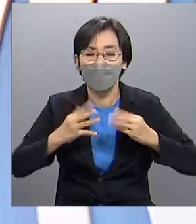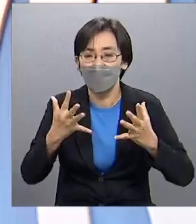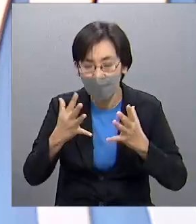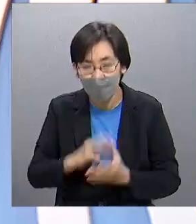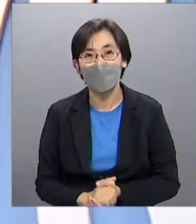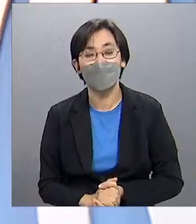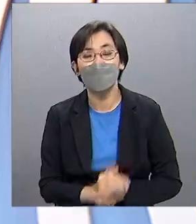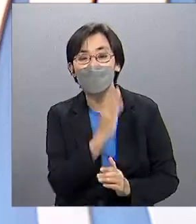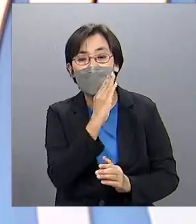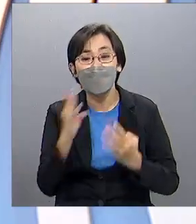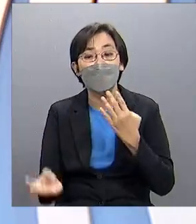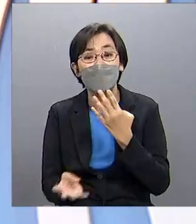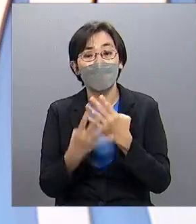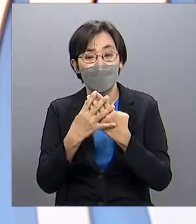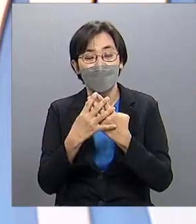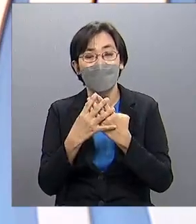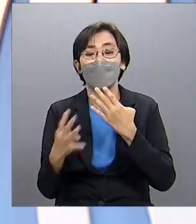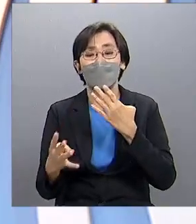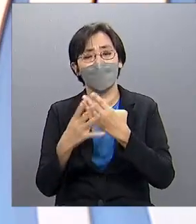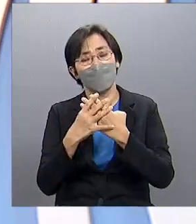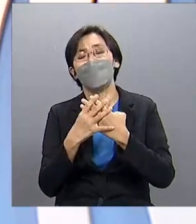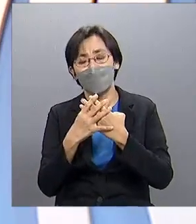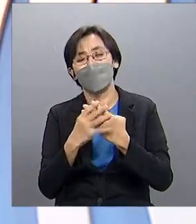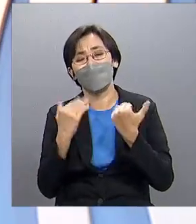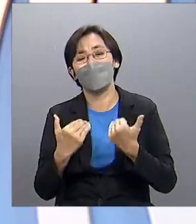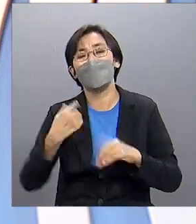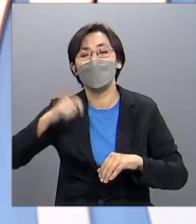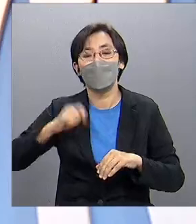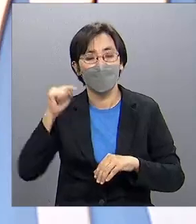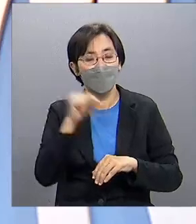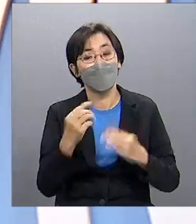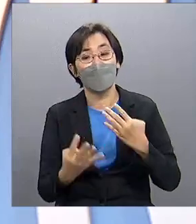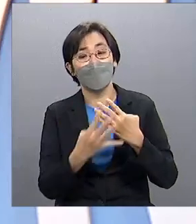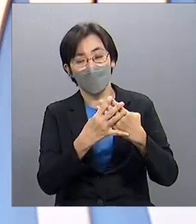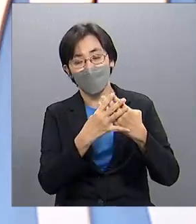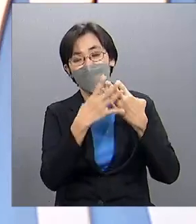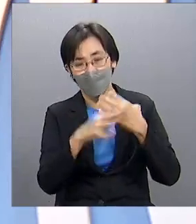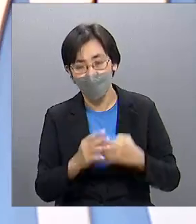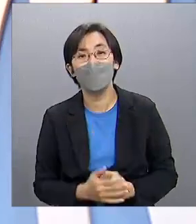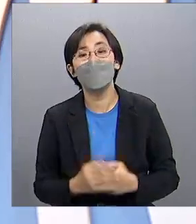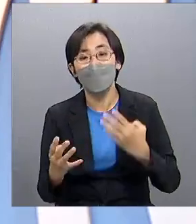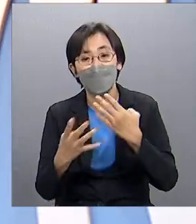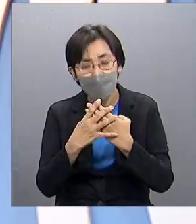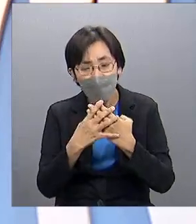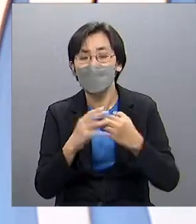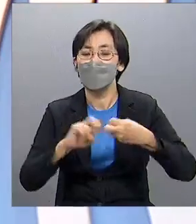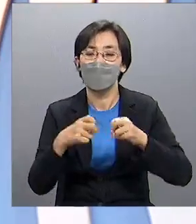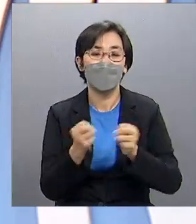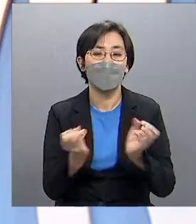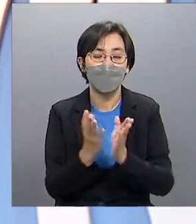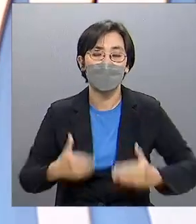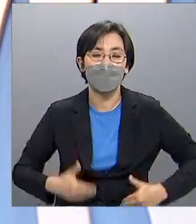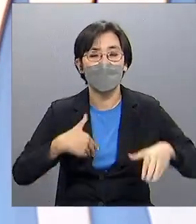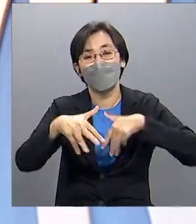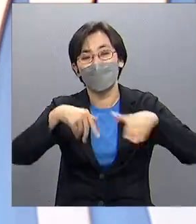ำคุกเนี่ยนะคะจะเป็นกลไกทางกระบวนการยุติธรรมแล้วแต่ว่าโทษจำคุกเนี่ยนะคะก็ส่งผลกระทบหรือเป็นตาบาปให้กับผู้ต้อง